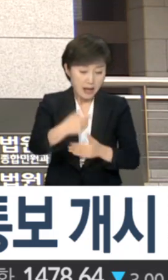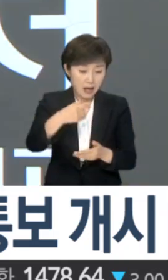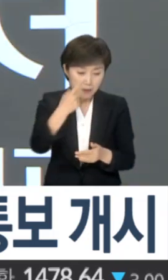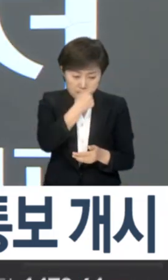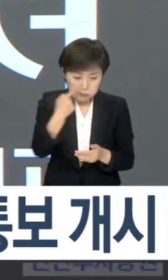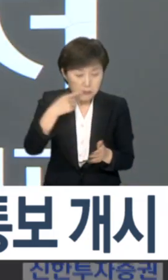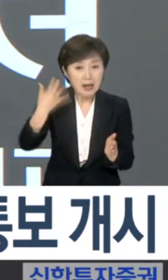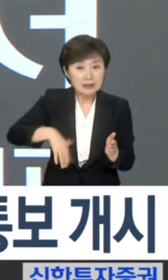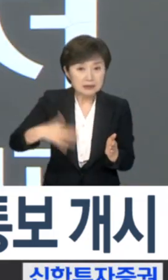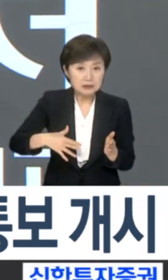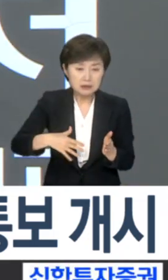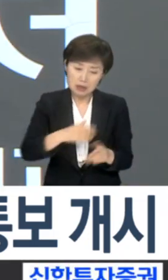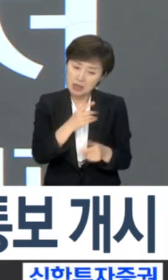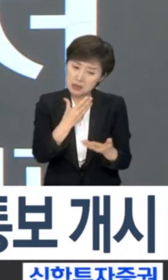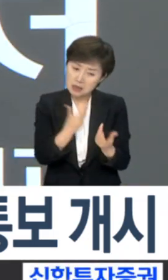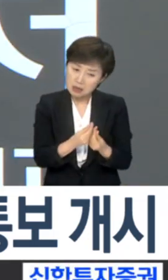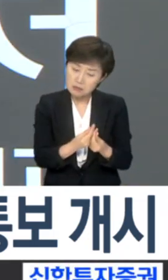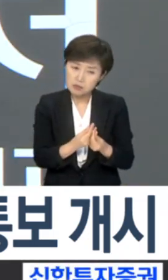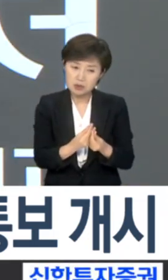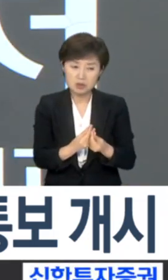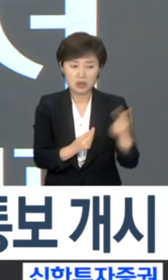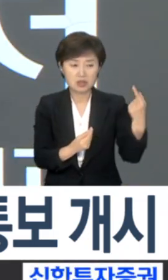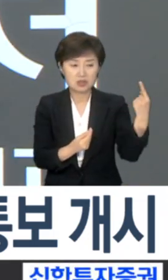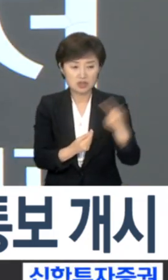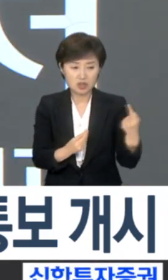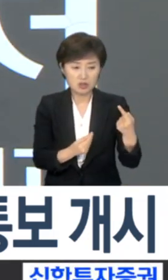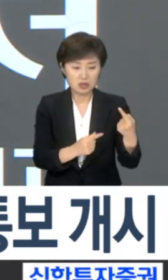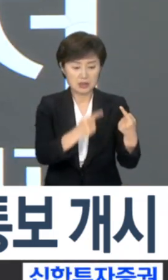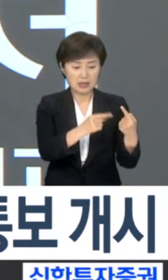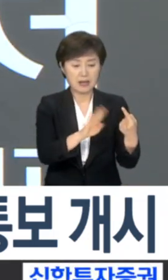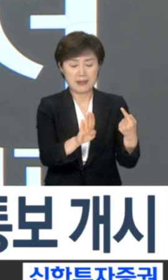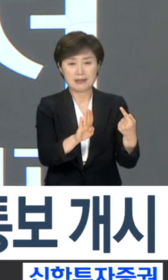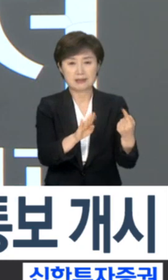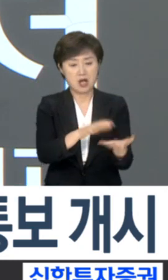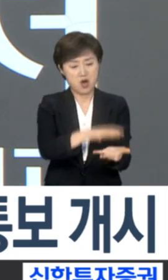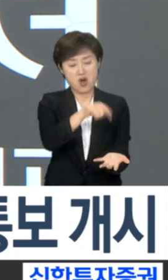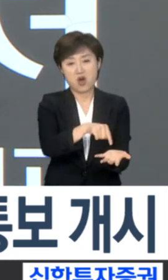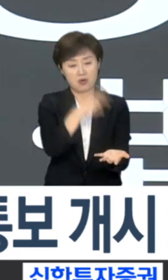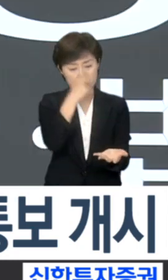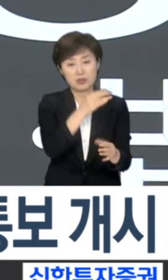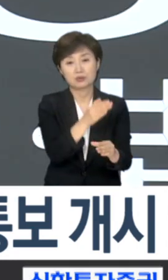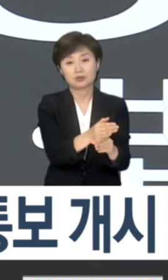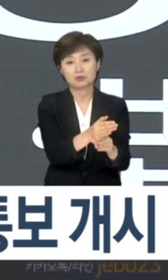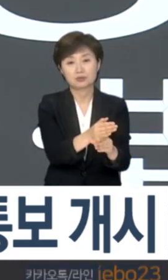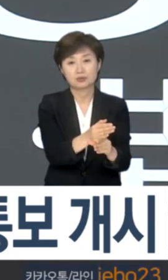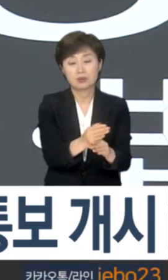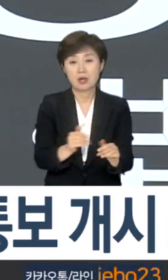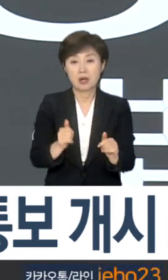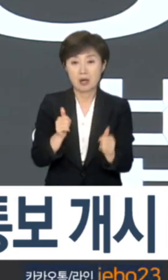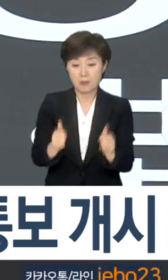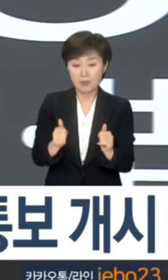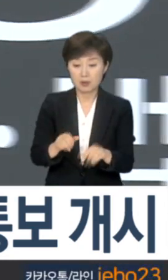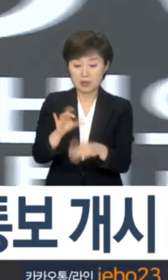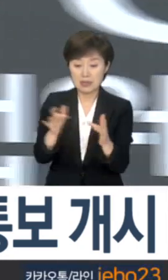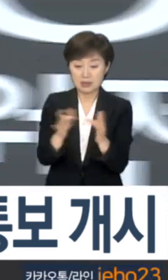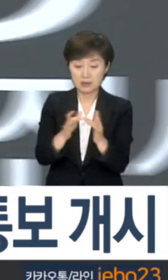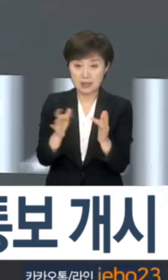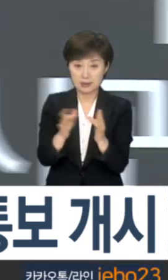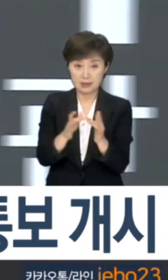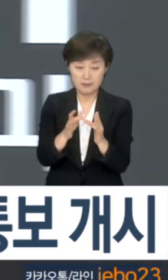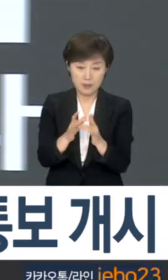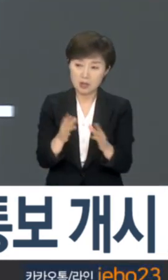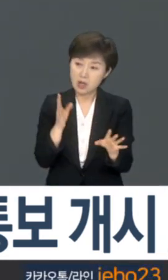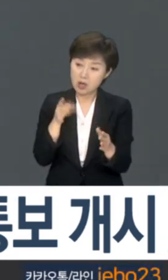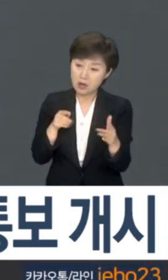약 1,000GB 분량의 자료에 대해서도 계속 조사를 하고 있습니다. 법원 전산망에 대한 침입으로